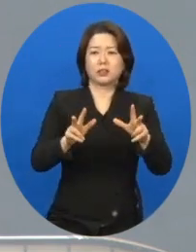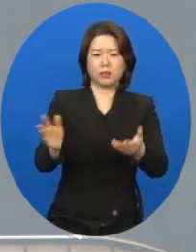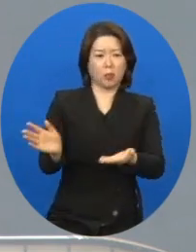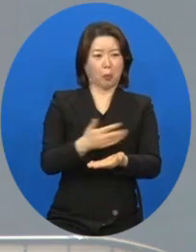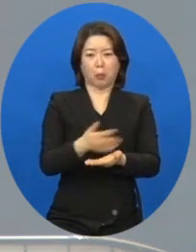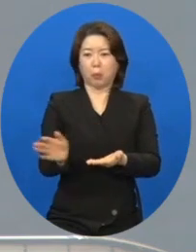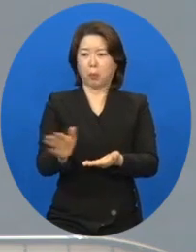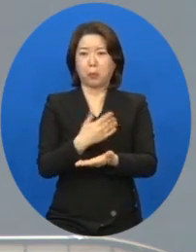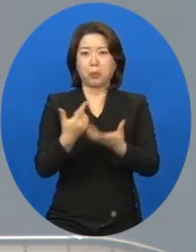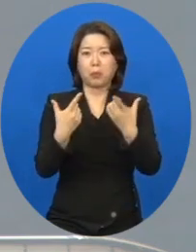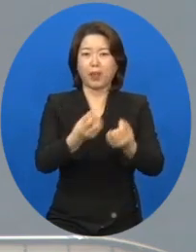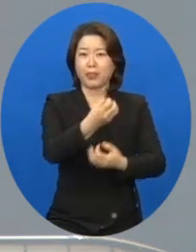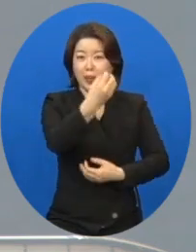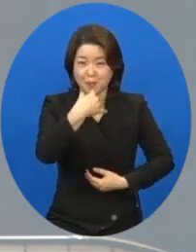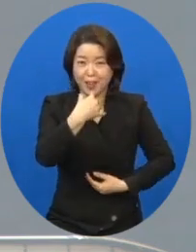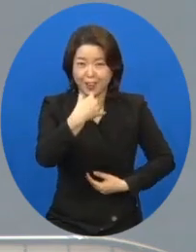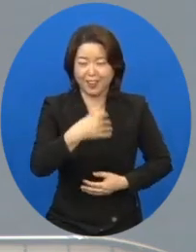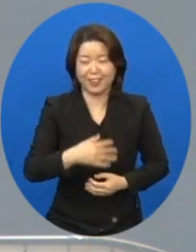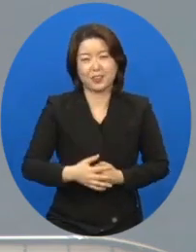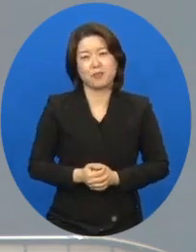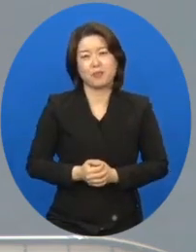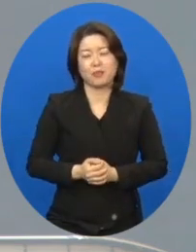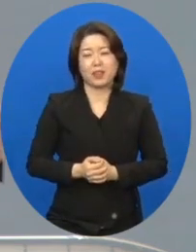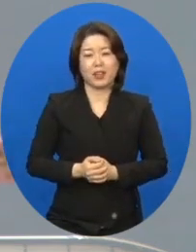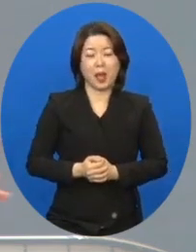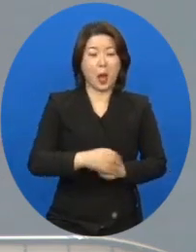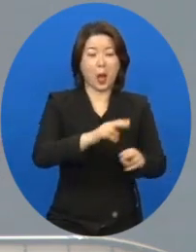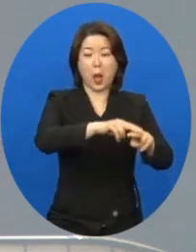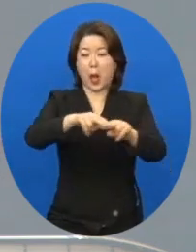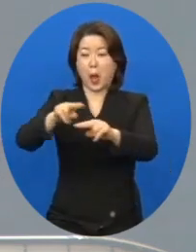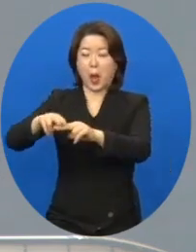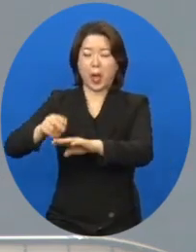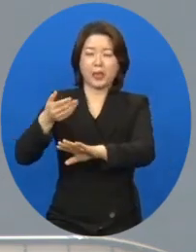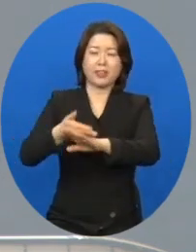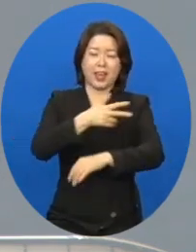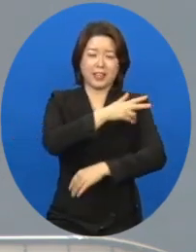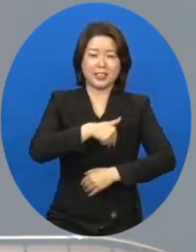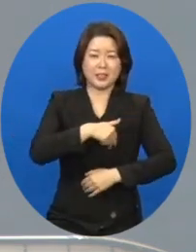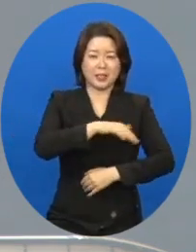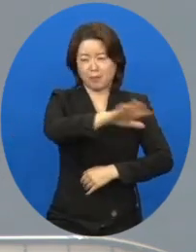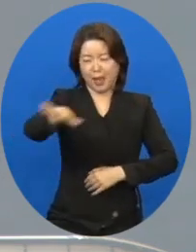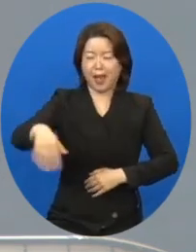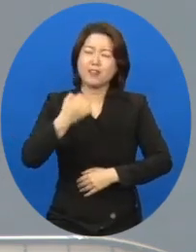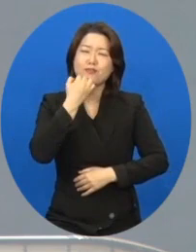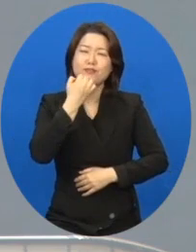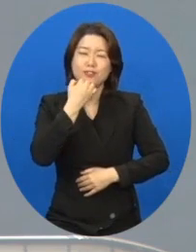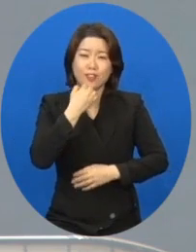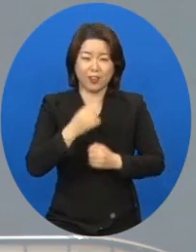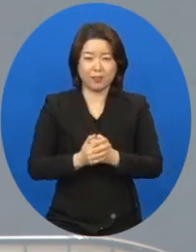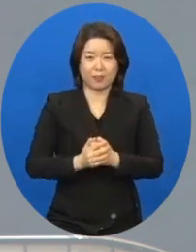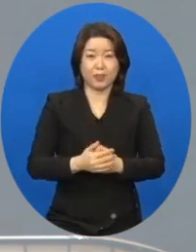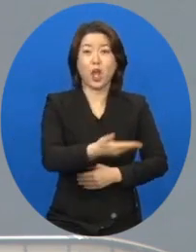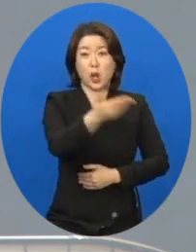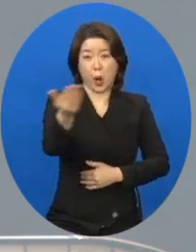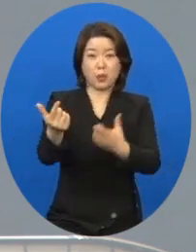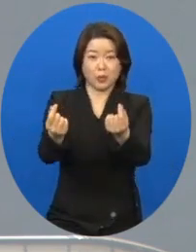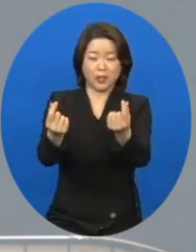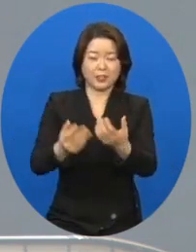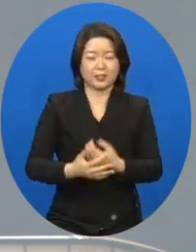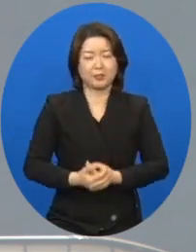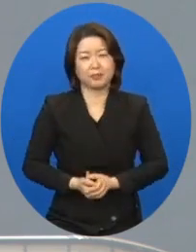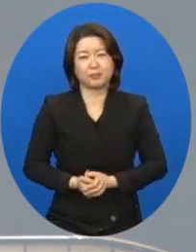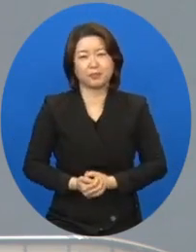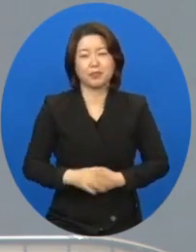것 같습니다. 그러시는 겁니다. 그 자리에 있던 다른 집사님들 다 웃으셨어요. 여러분들처럼.